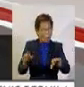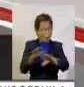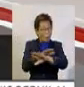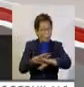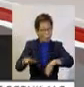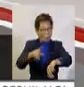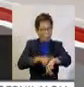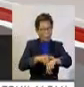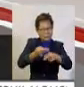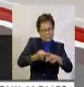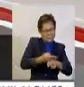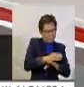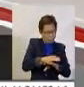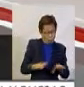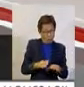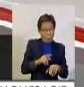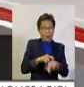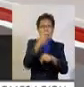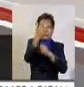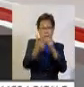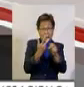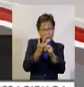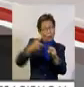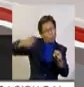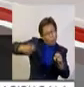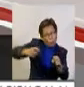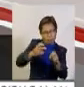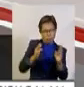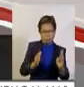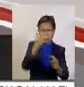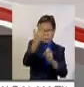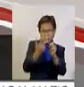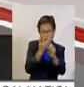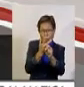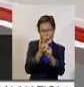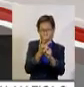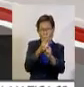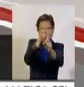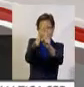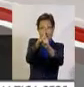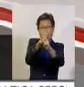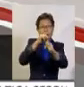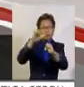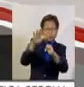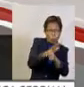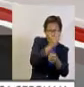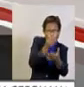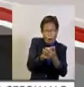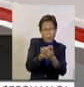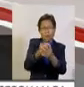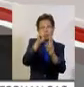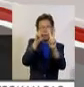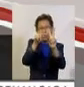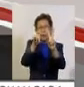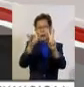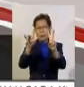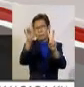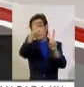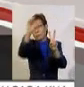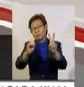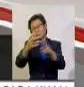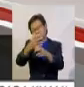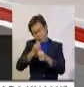untuk tempoh yang singkat. Tempoh 3 tahun diperlukan sebelum sasaran defisit 2.8% dapat